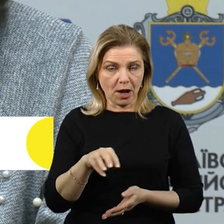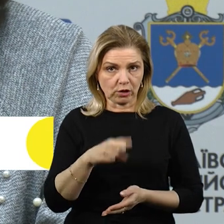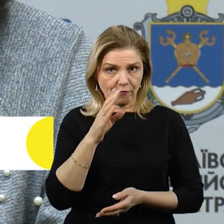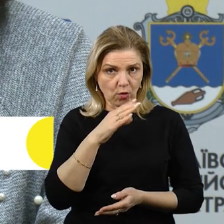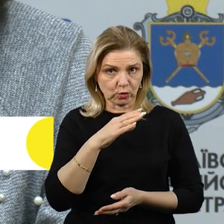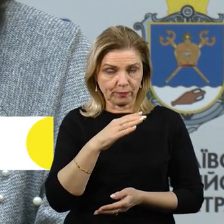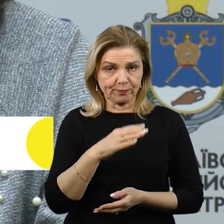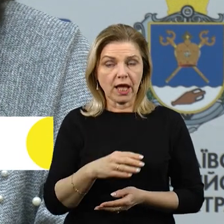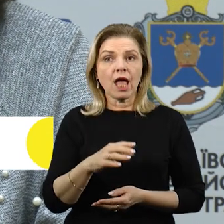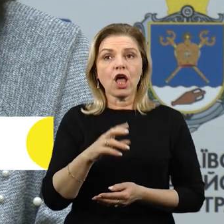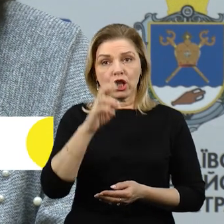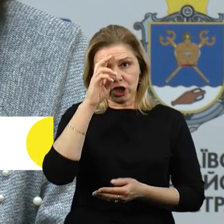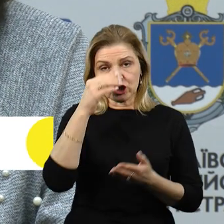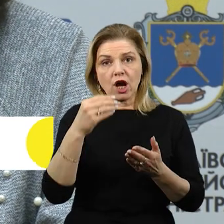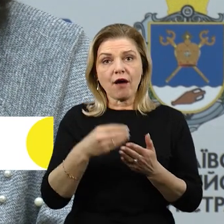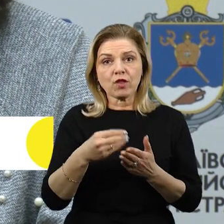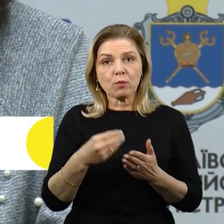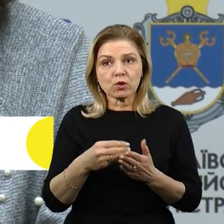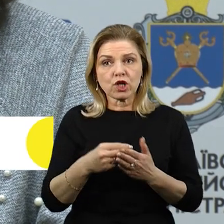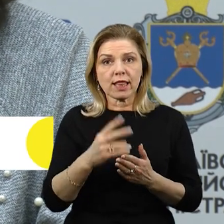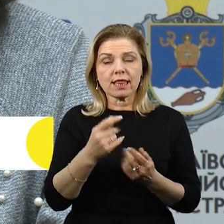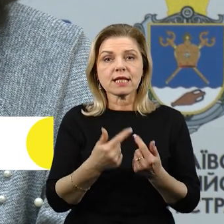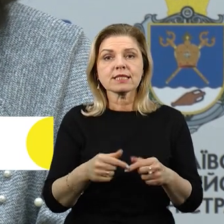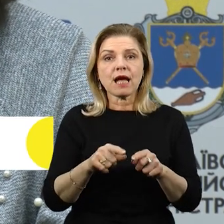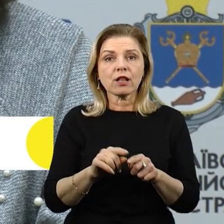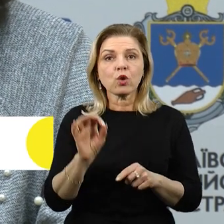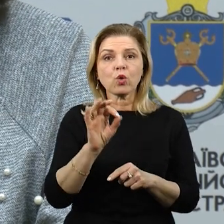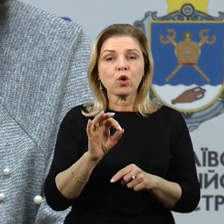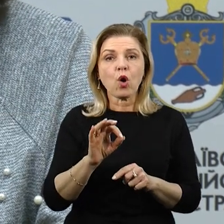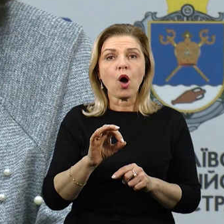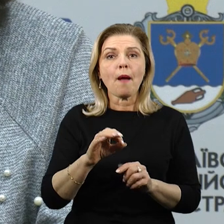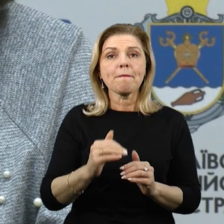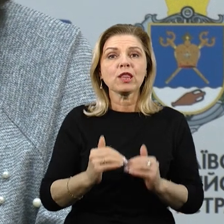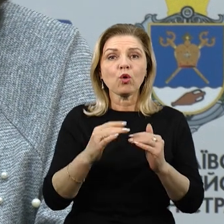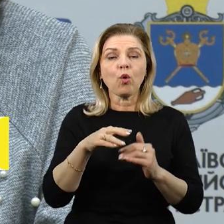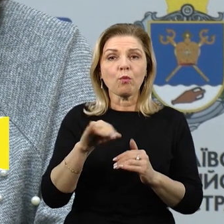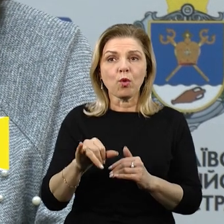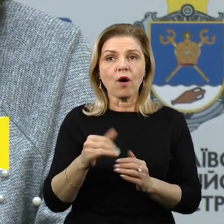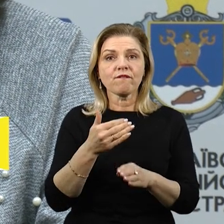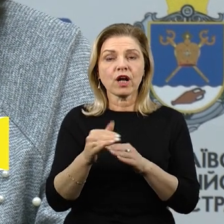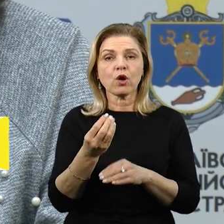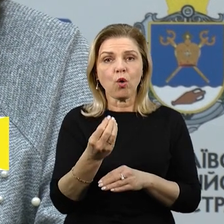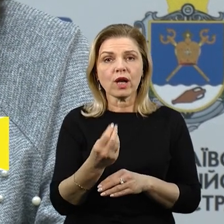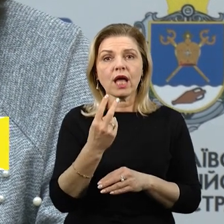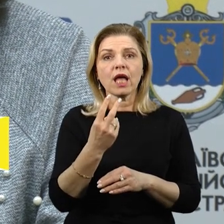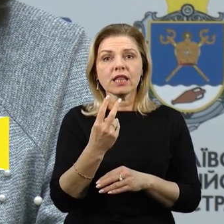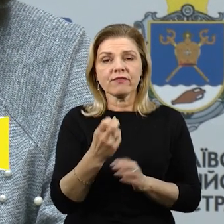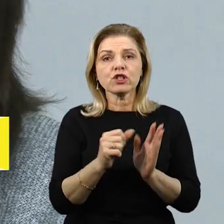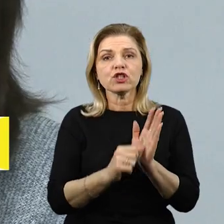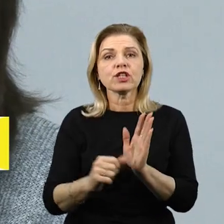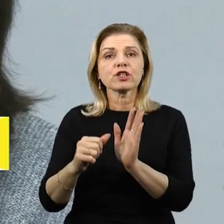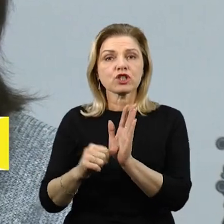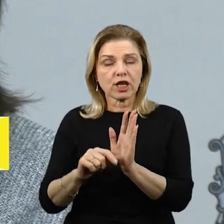бюджету на станцію нульового підйомуді кошти в сумі 274,6 млн